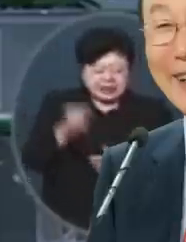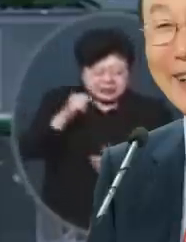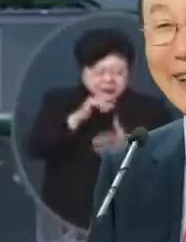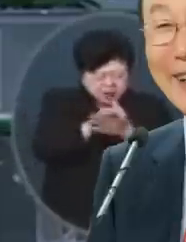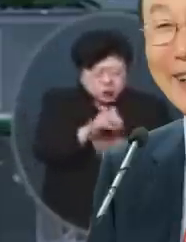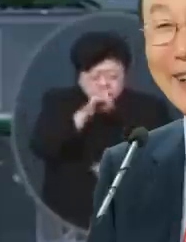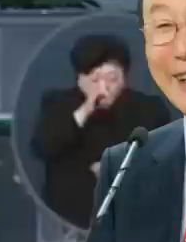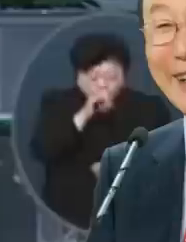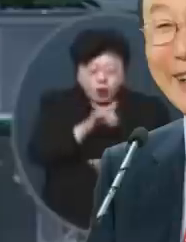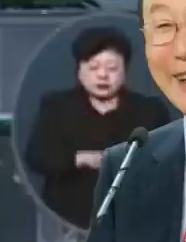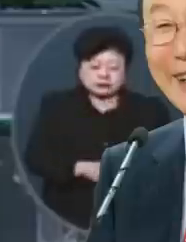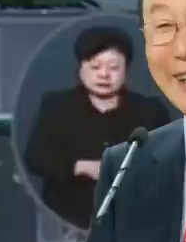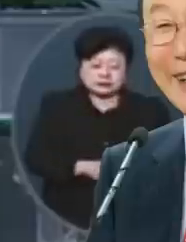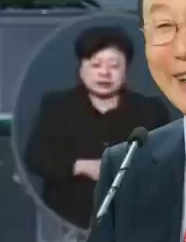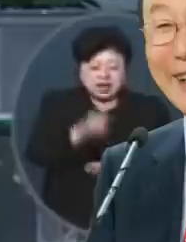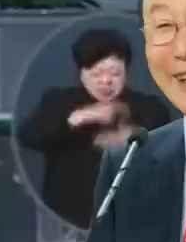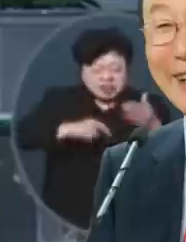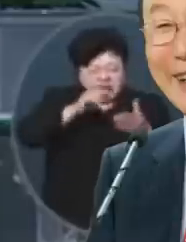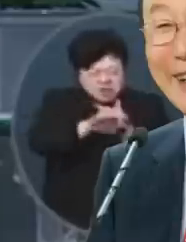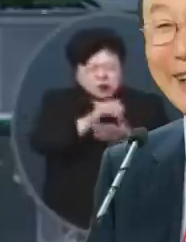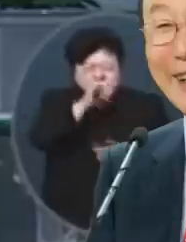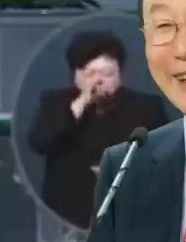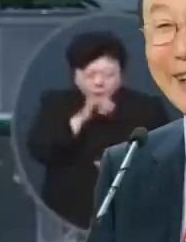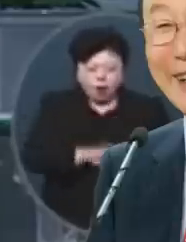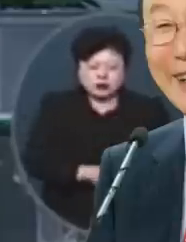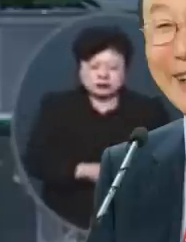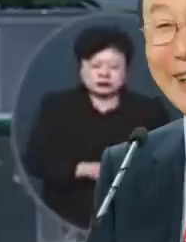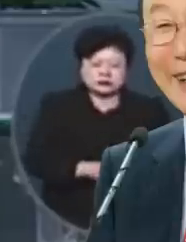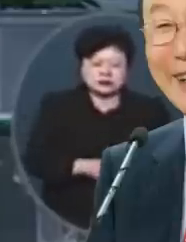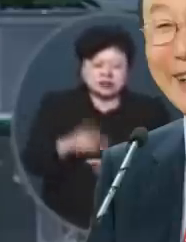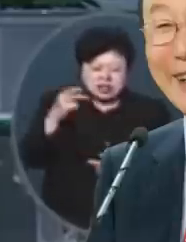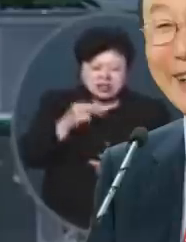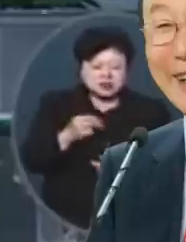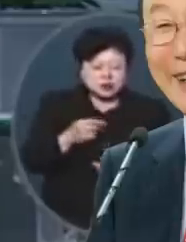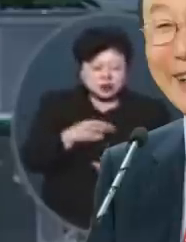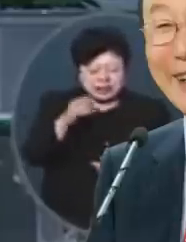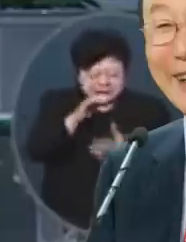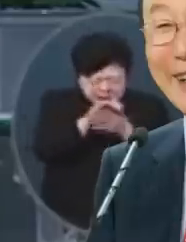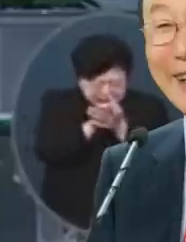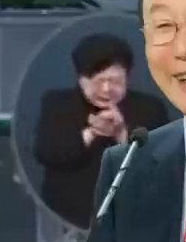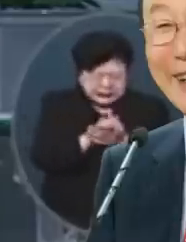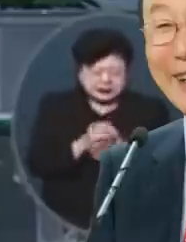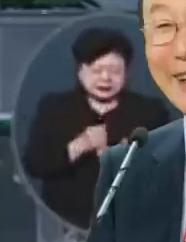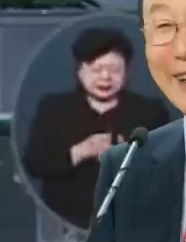새벽기도가 있고 철야기도가 있고 기도원에 나가서 기도하고